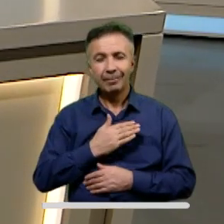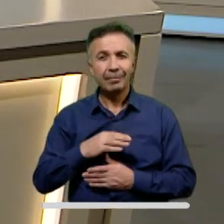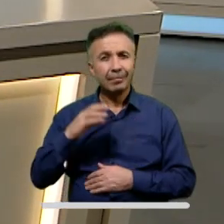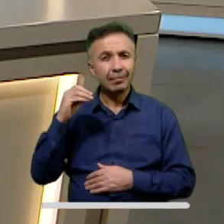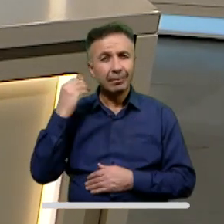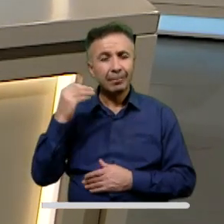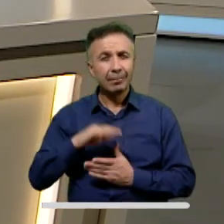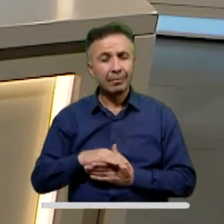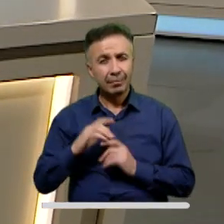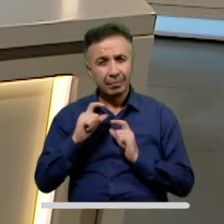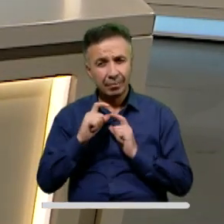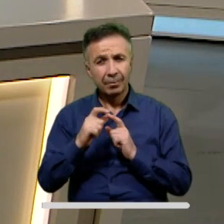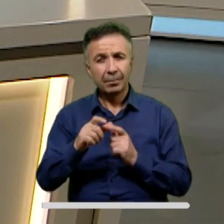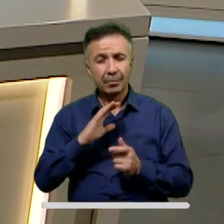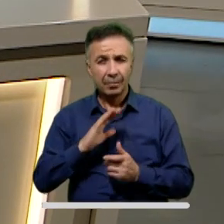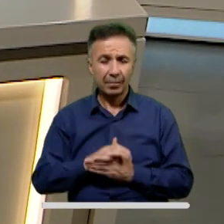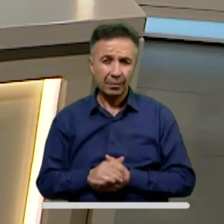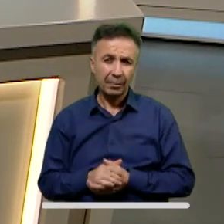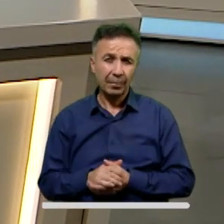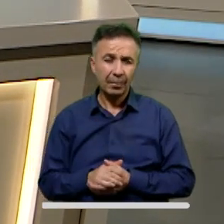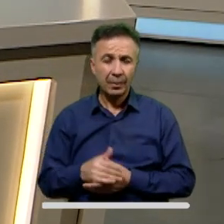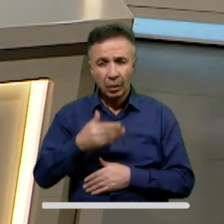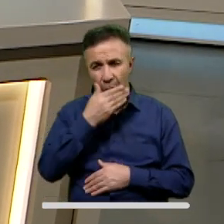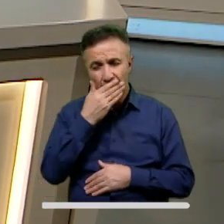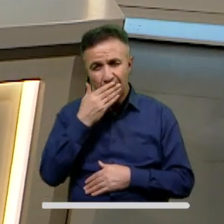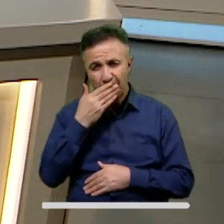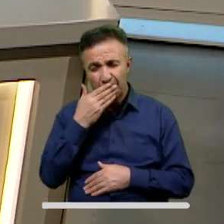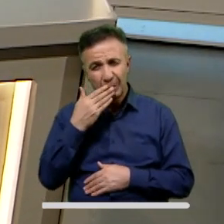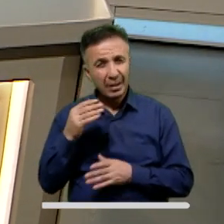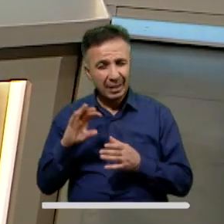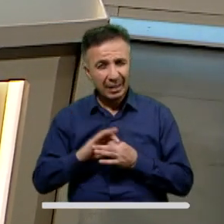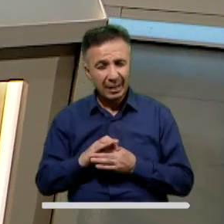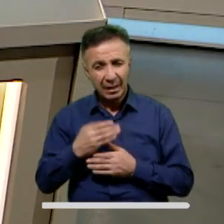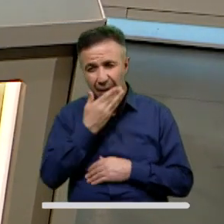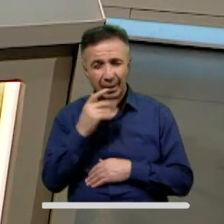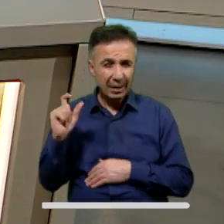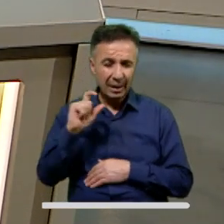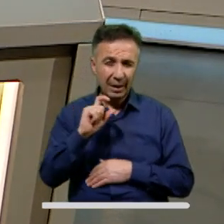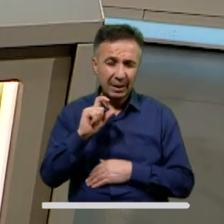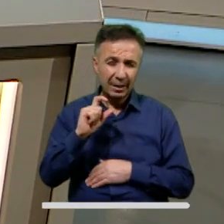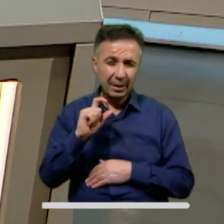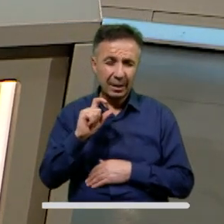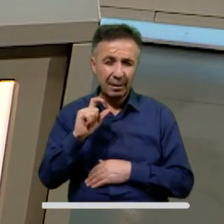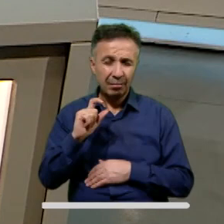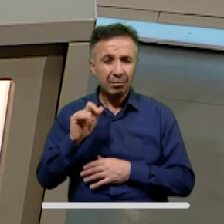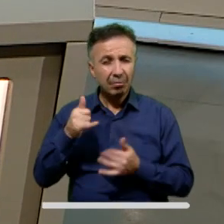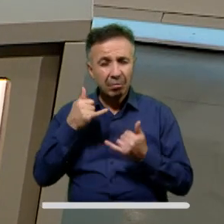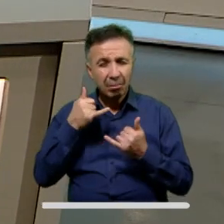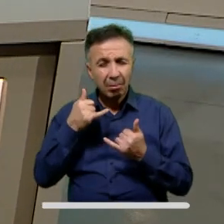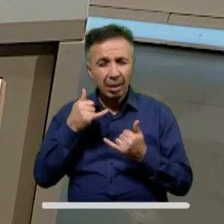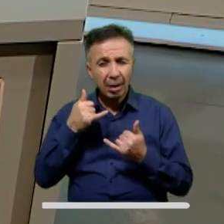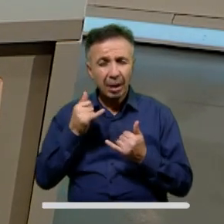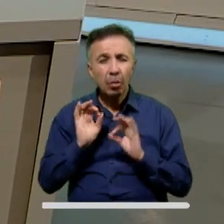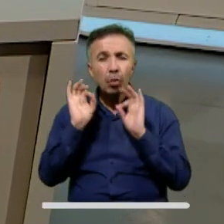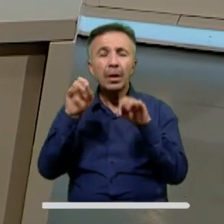Hocam ben bir sorum oruçla ilgili olacak. Ramazan'da bir türlü düşüremedim. Hayır olsun